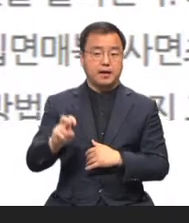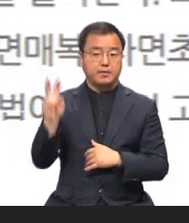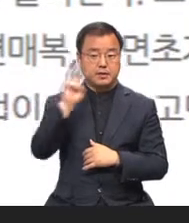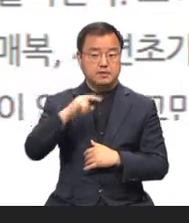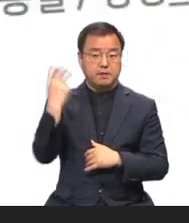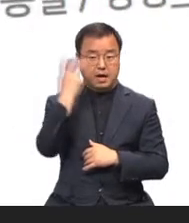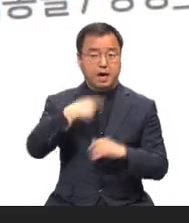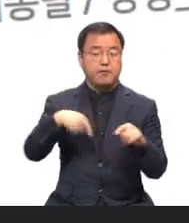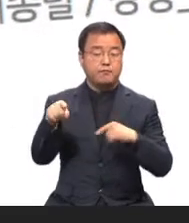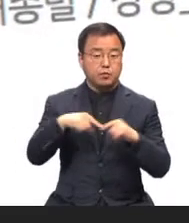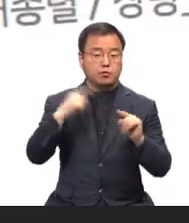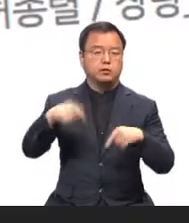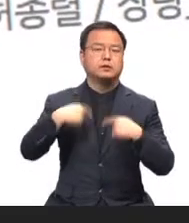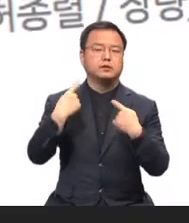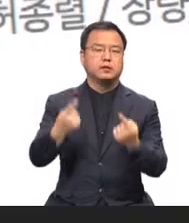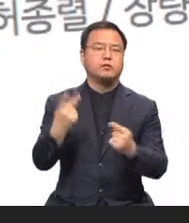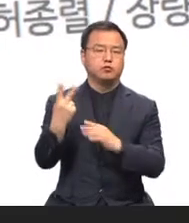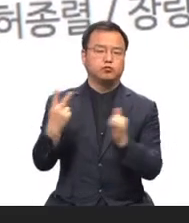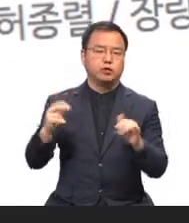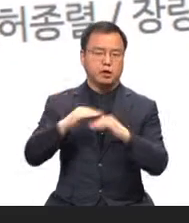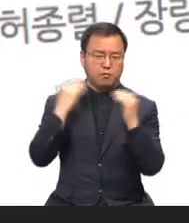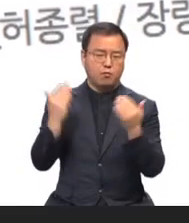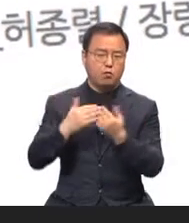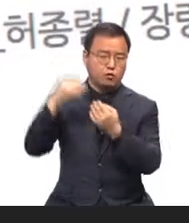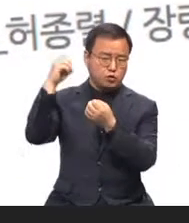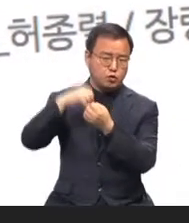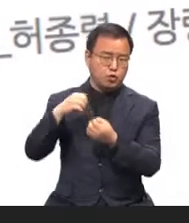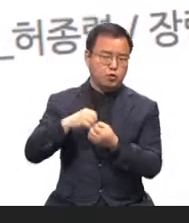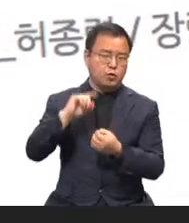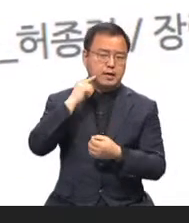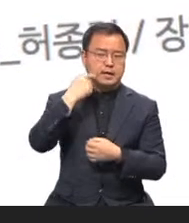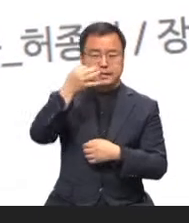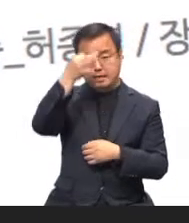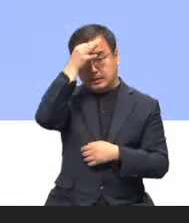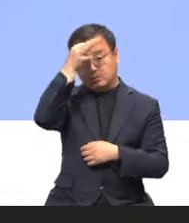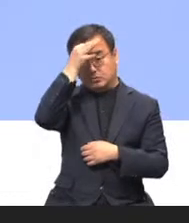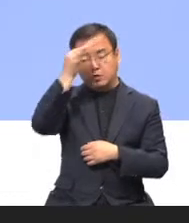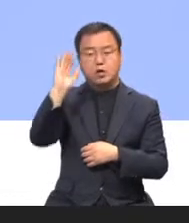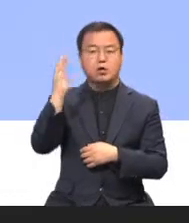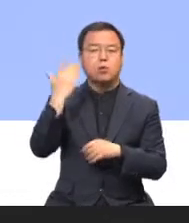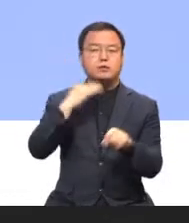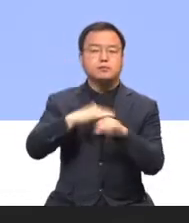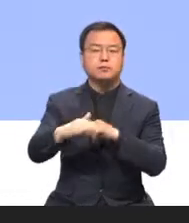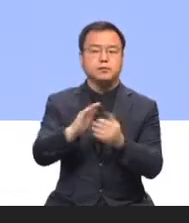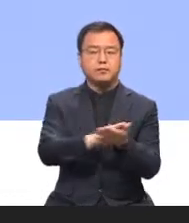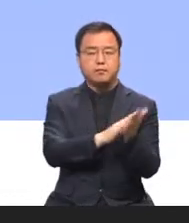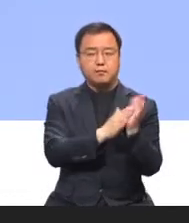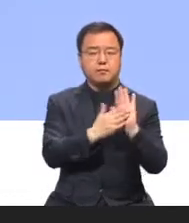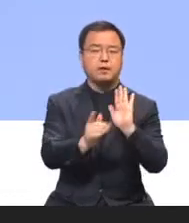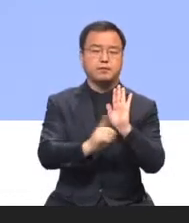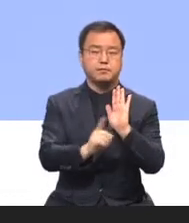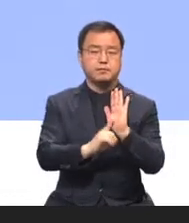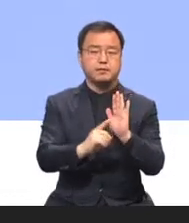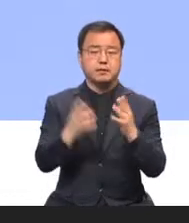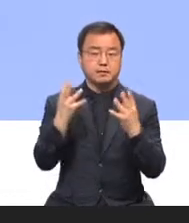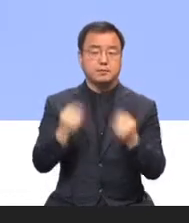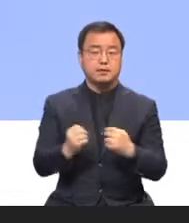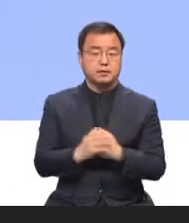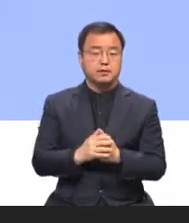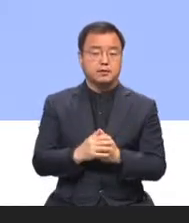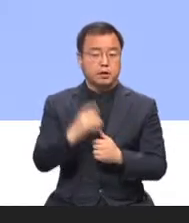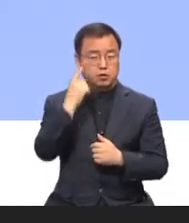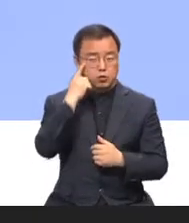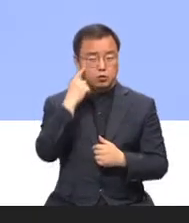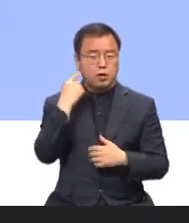있는데 두 사람 모두 전통예술의 현대화 작업을 시도해 온 인물 드립니다 억 연극은 사실 이제 눈치